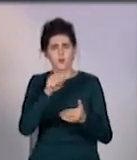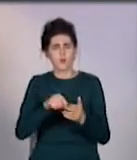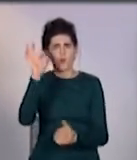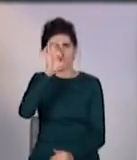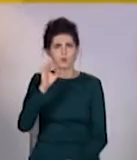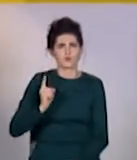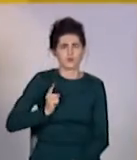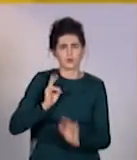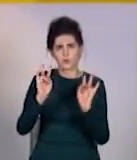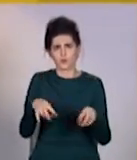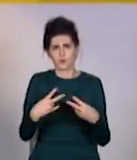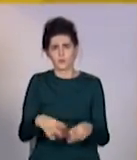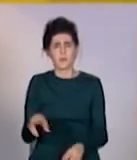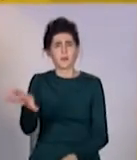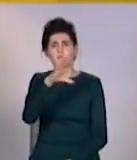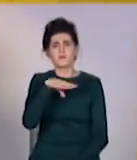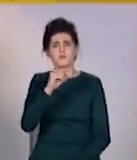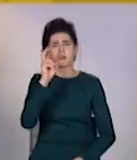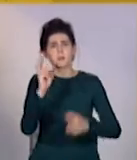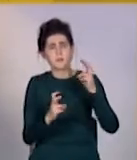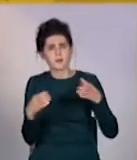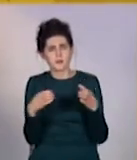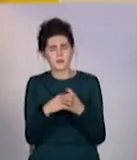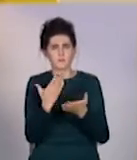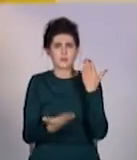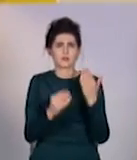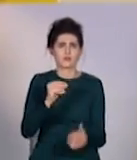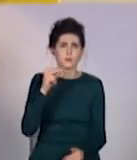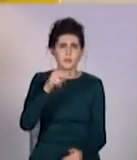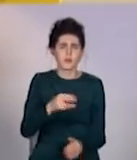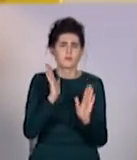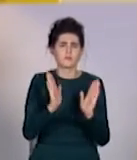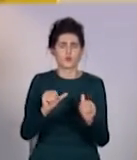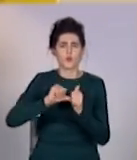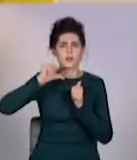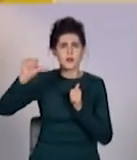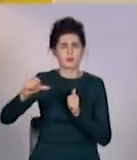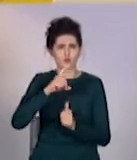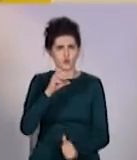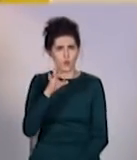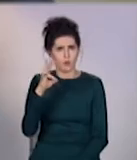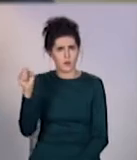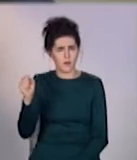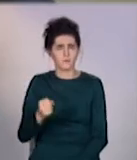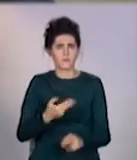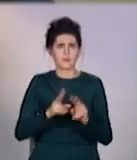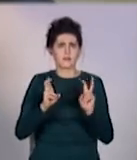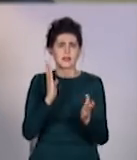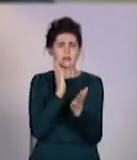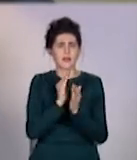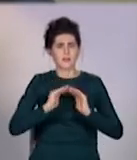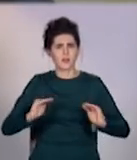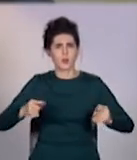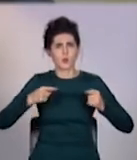очікування. Приватні клієнти та підприємства будуть обслуговуватися в окремих зонах. Ще з нового – дитячий куточок,